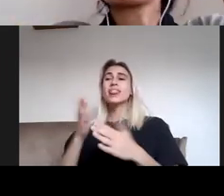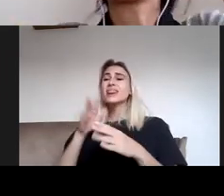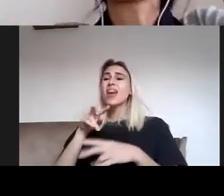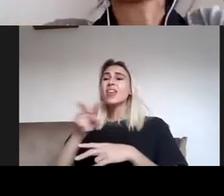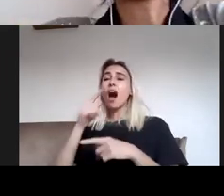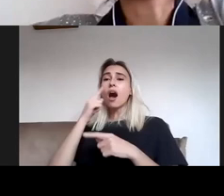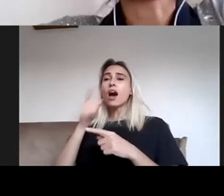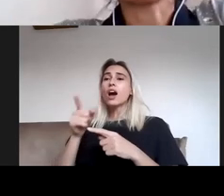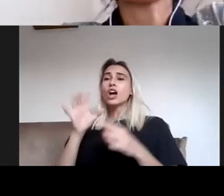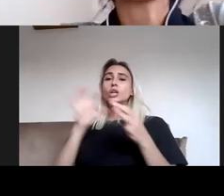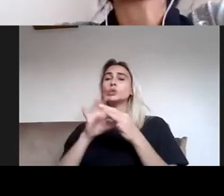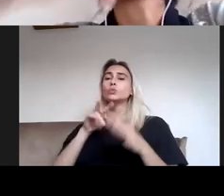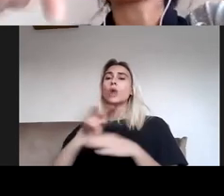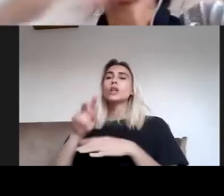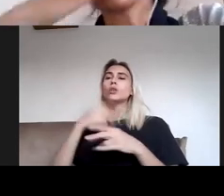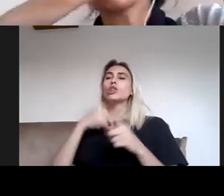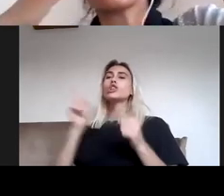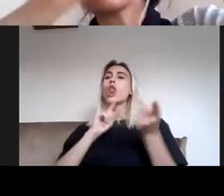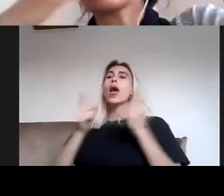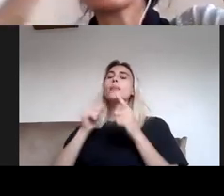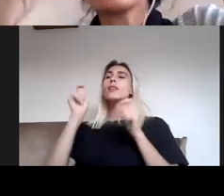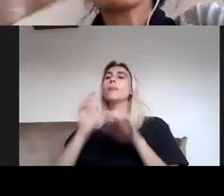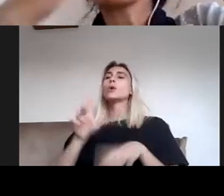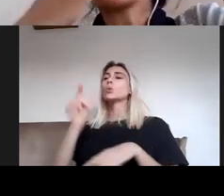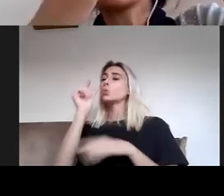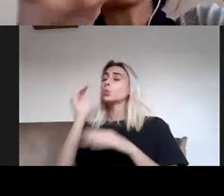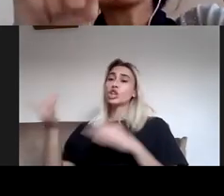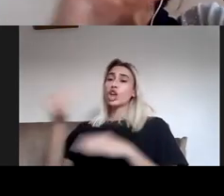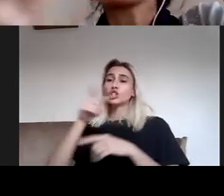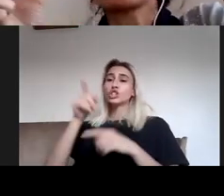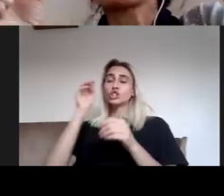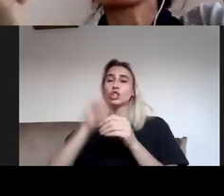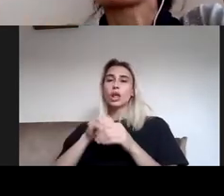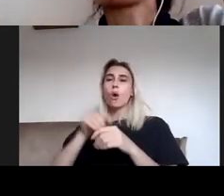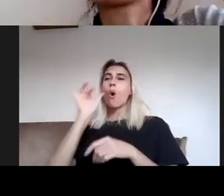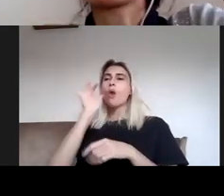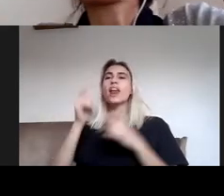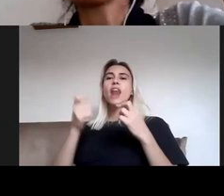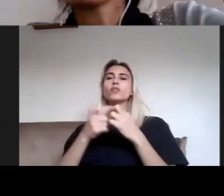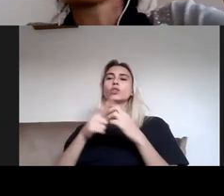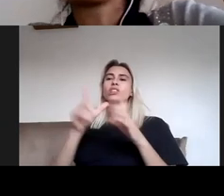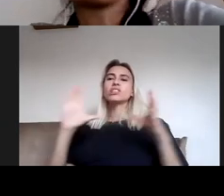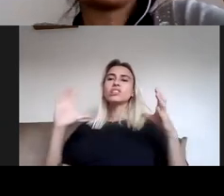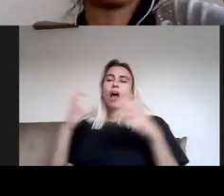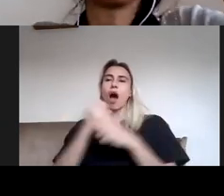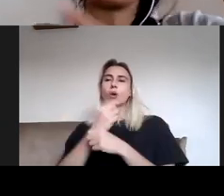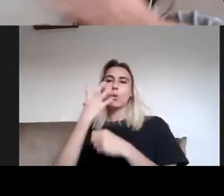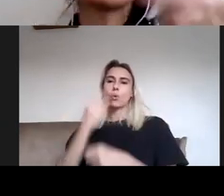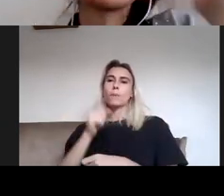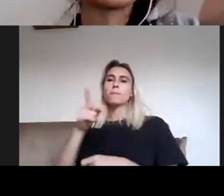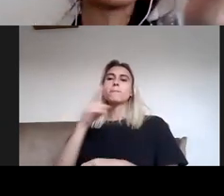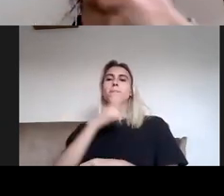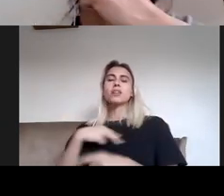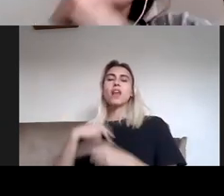olan süreci yönetemediğimiz bir şey. Ve araç oradan U geçiş yaptığı için orta refüji bu şekilde daraltıyorlar. Mesela bu da belediyelerin